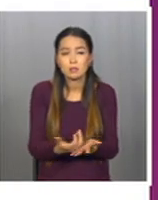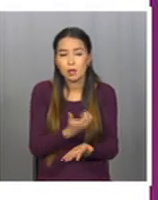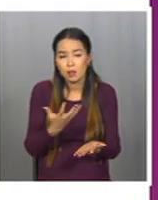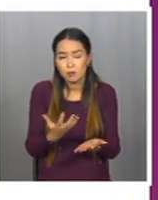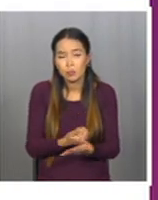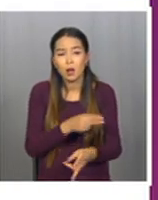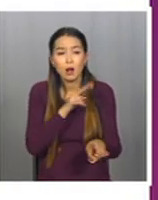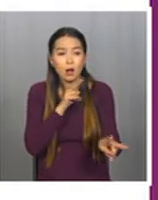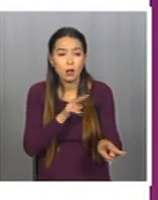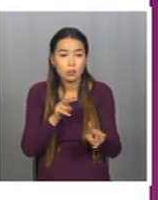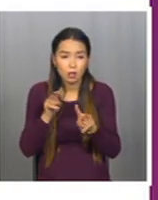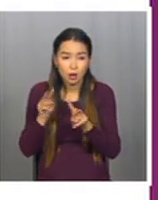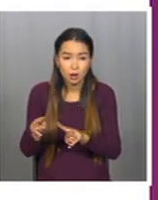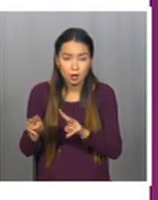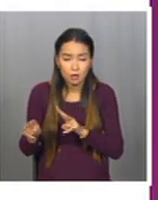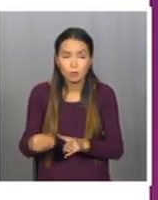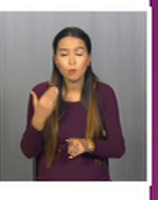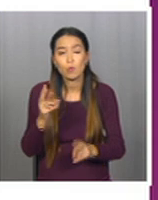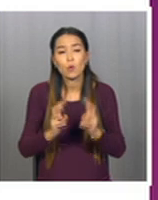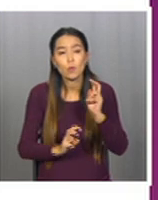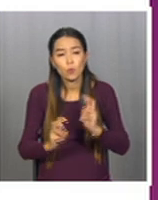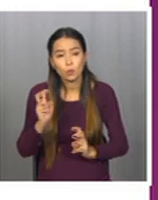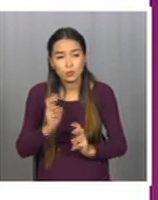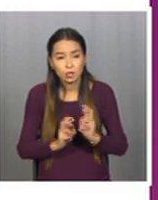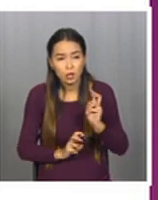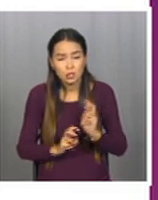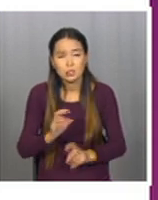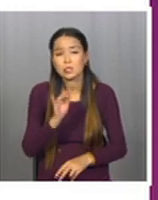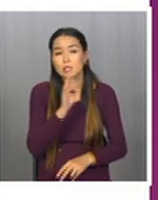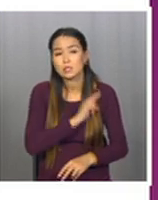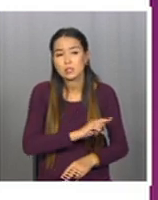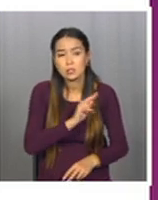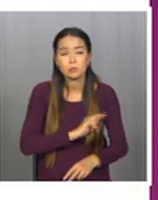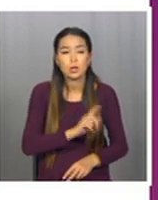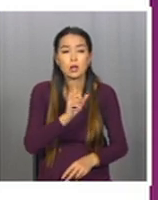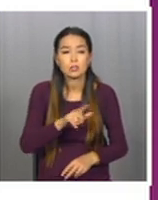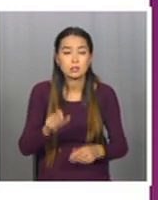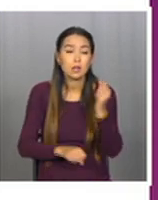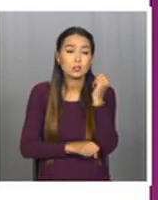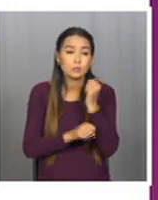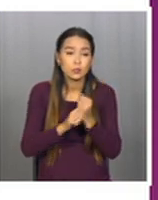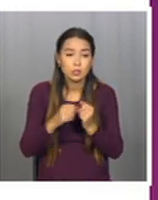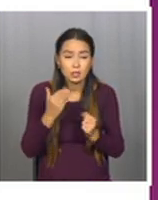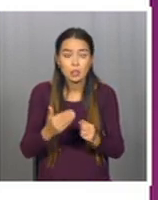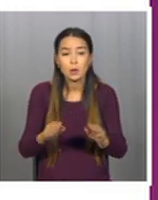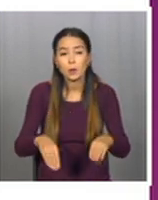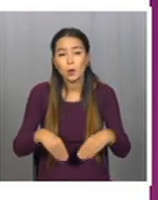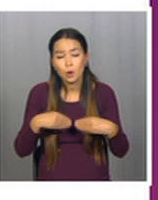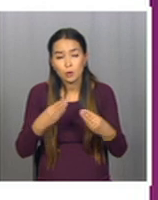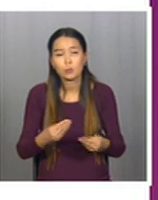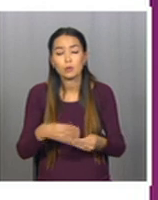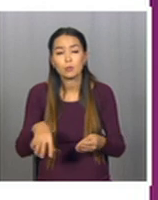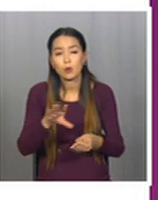қадағалап, оның өндірушілер мен сонда қызмет ететін жұмысшылардың арасында бөлініп беру